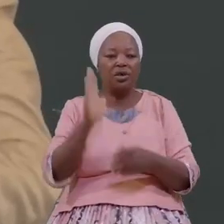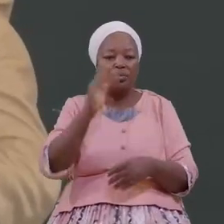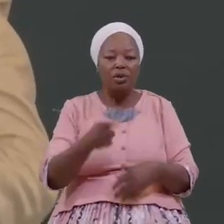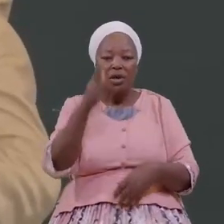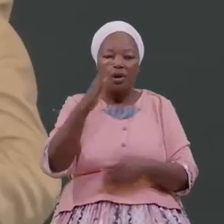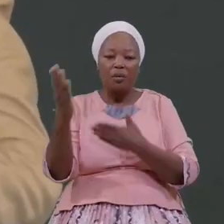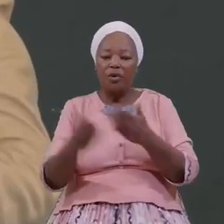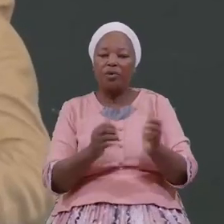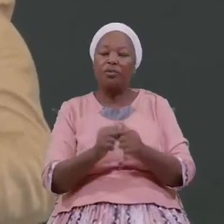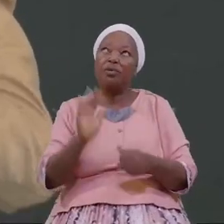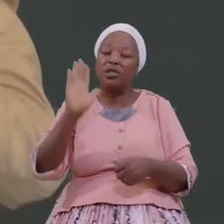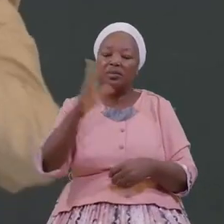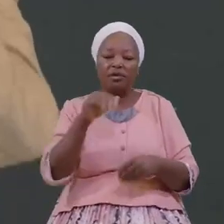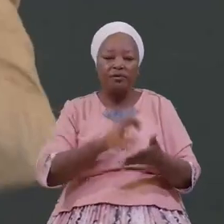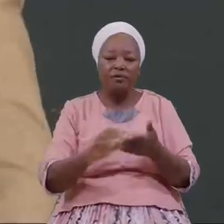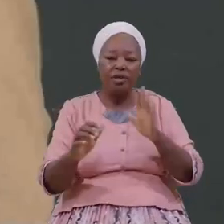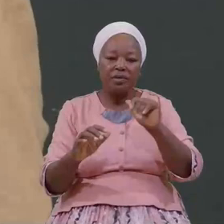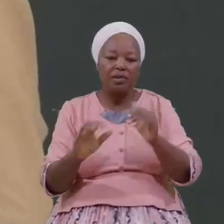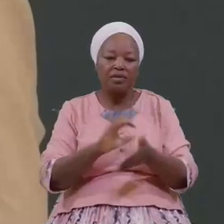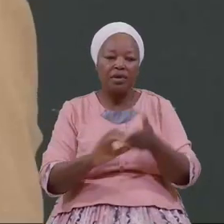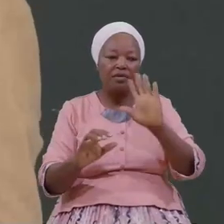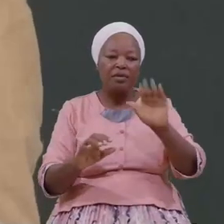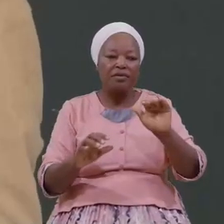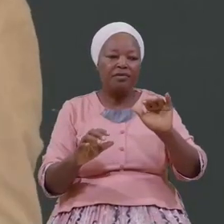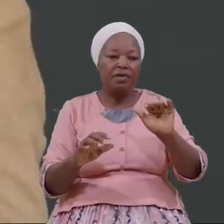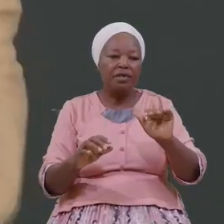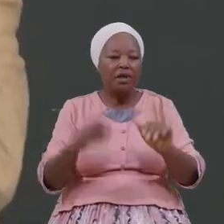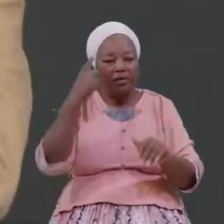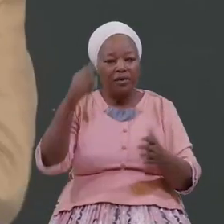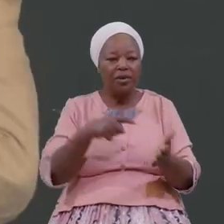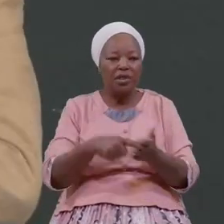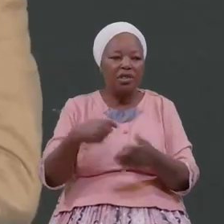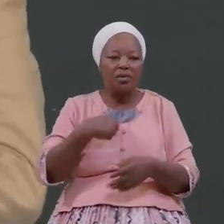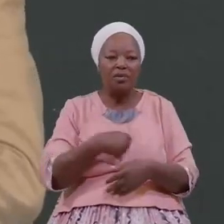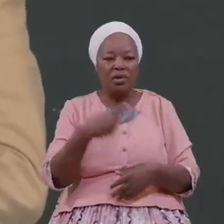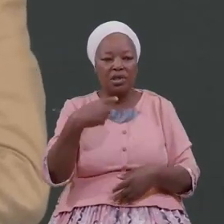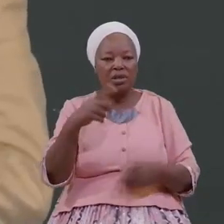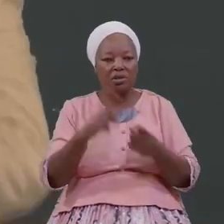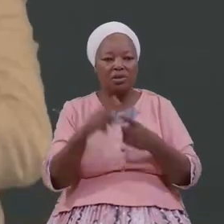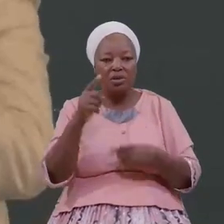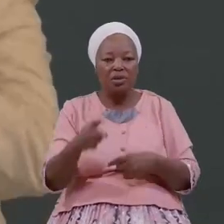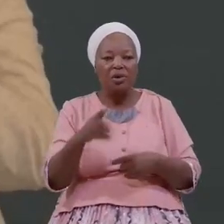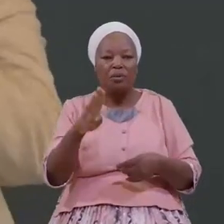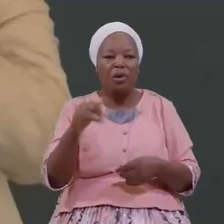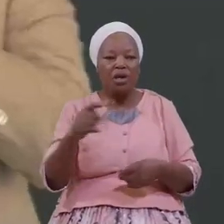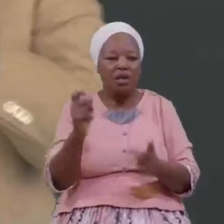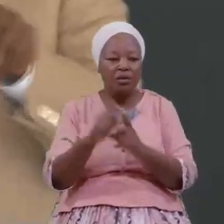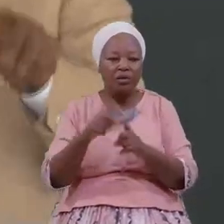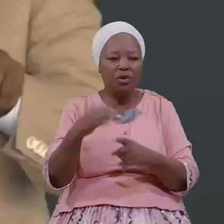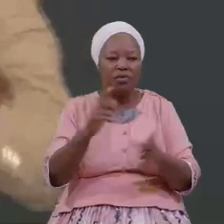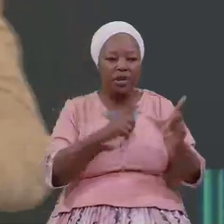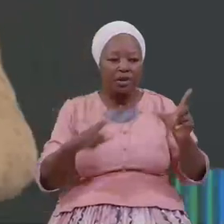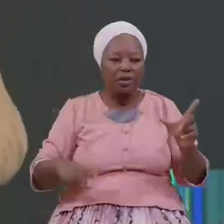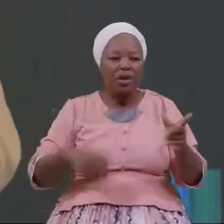lui ceux qui sont morts. Verset 15. Voici en effet ce que nous vous déclarons. D'après